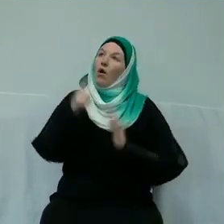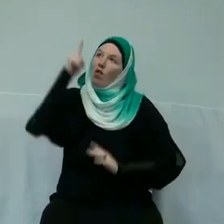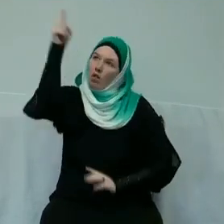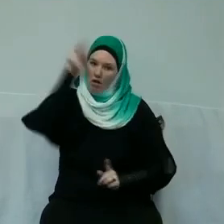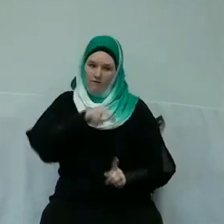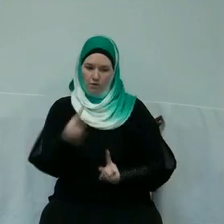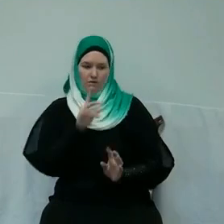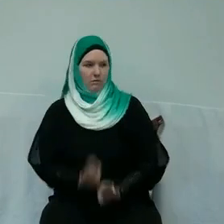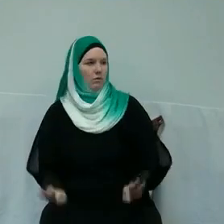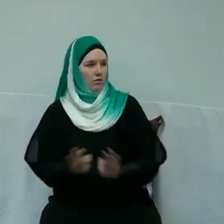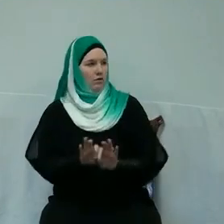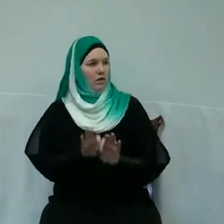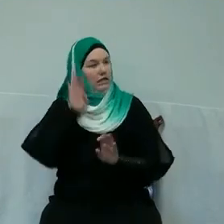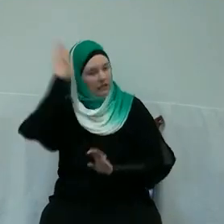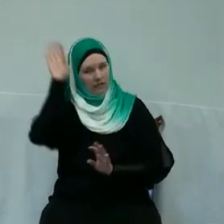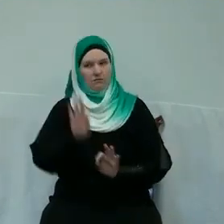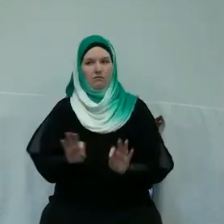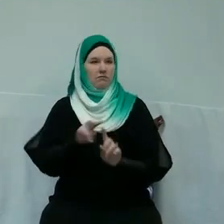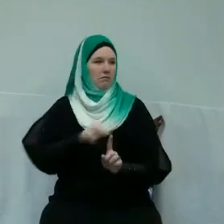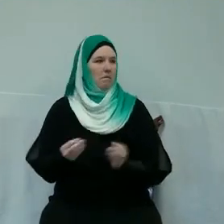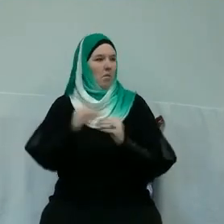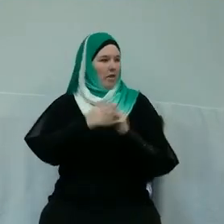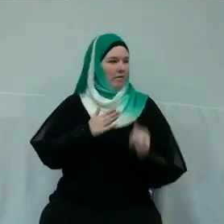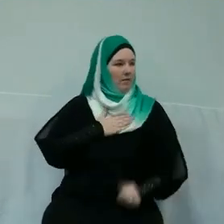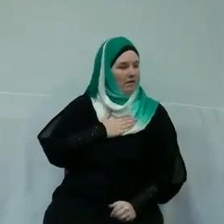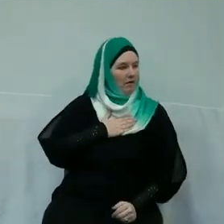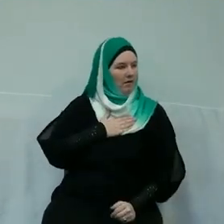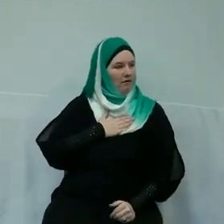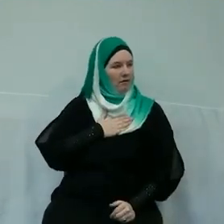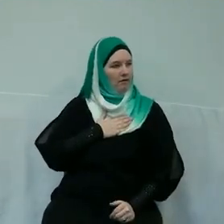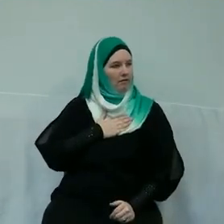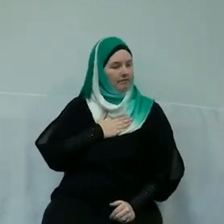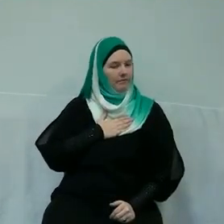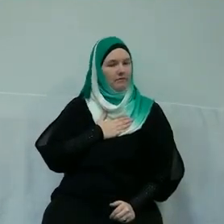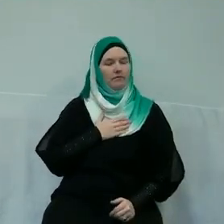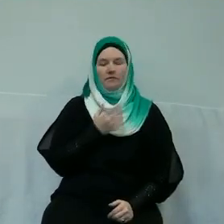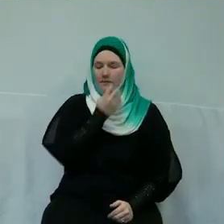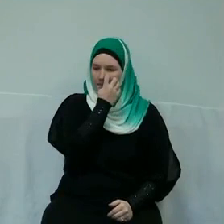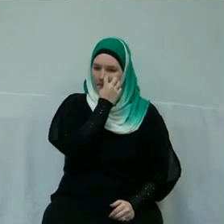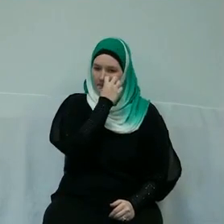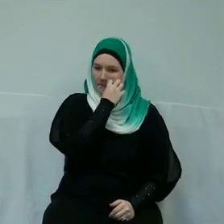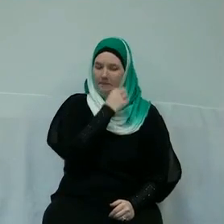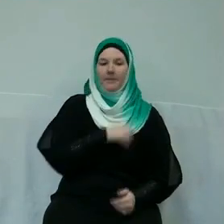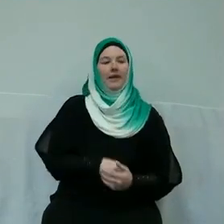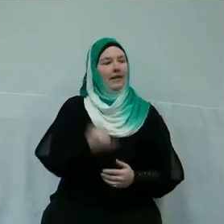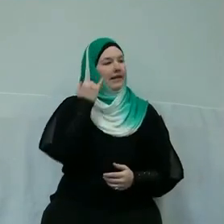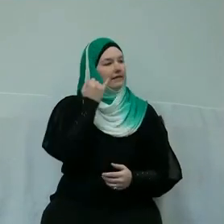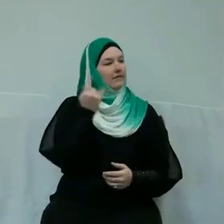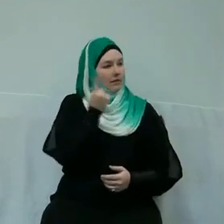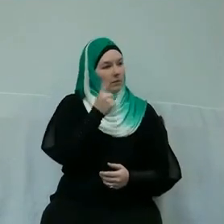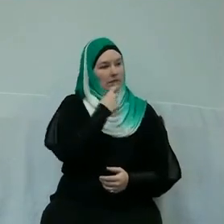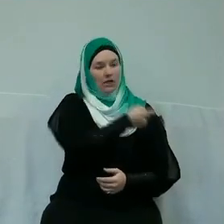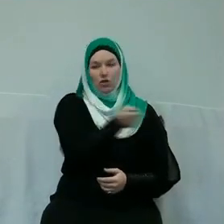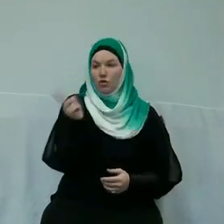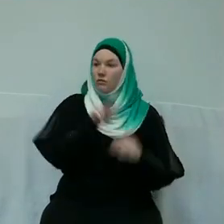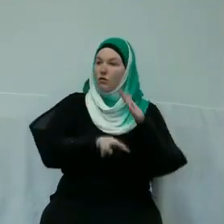what matters. So لا تقدموا بين يدي الله ورسوله. Somebody is telling you the Prophet